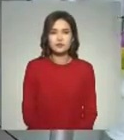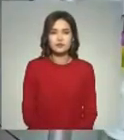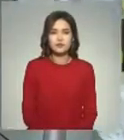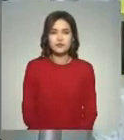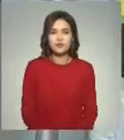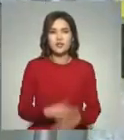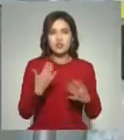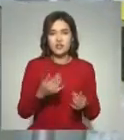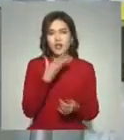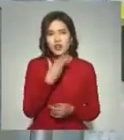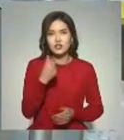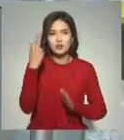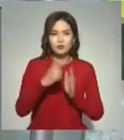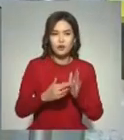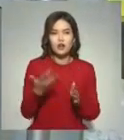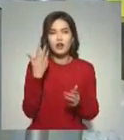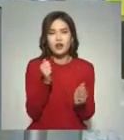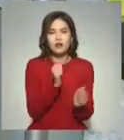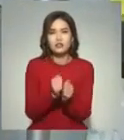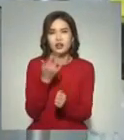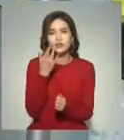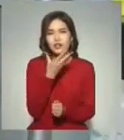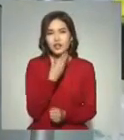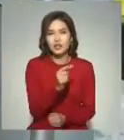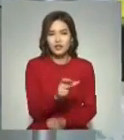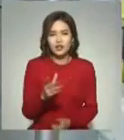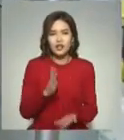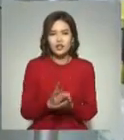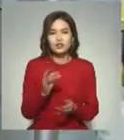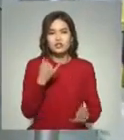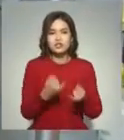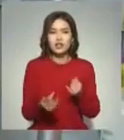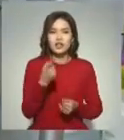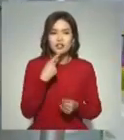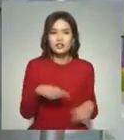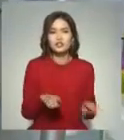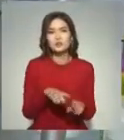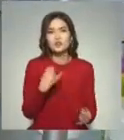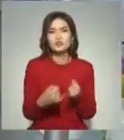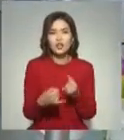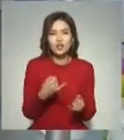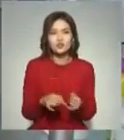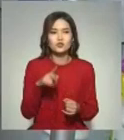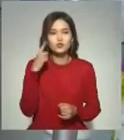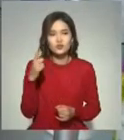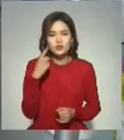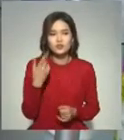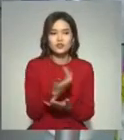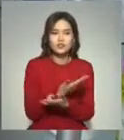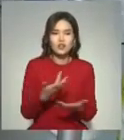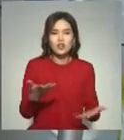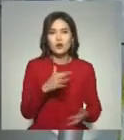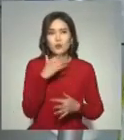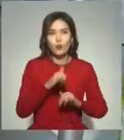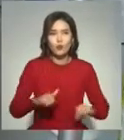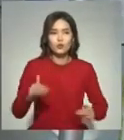Әдемі боялған шаш қашанда арудың сәнін келтіреді, бірақ қазір сары, қызыл тіпті жасыл түске бояйтын қыз жігіттер қаптап жүр.